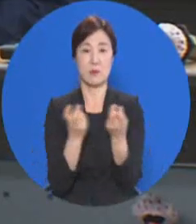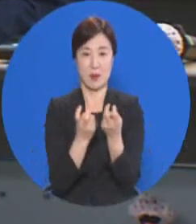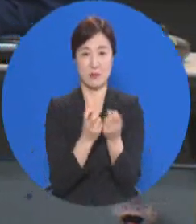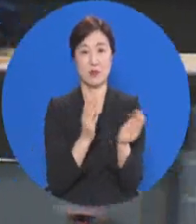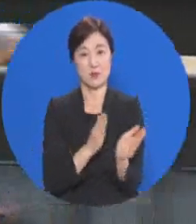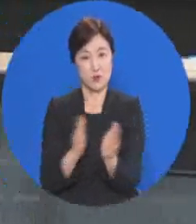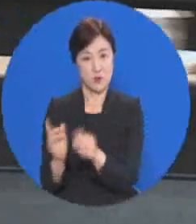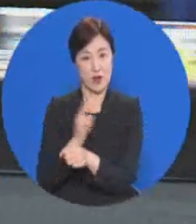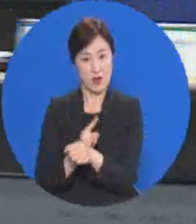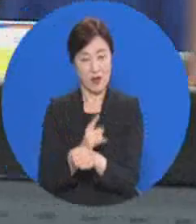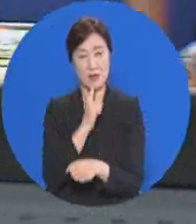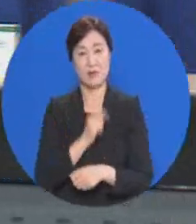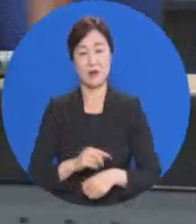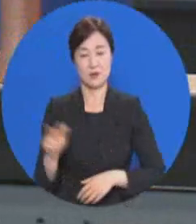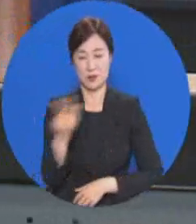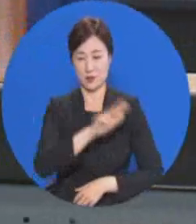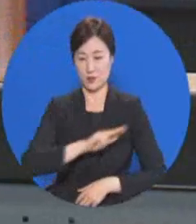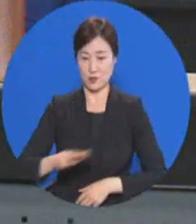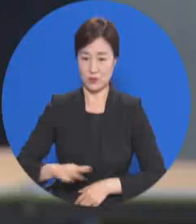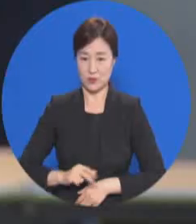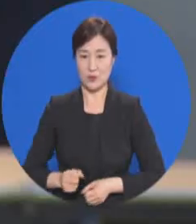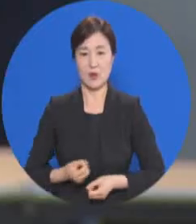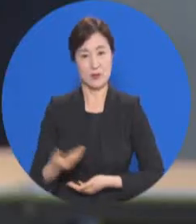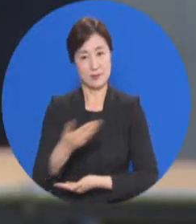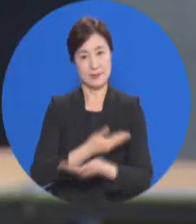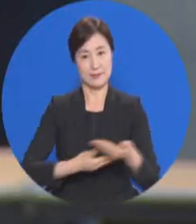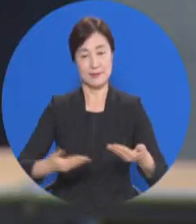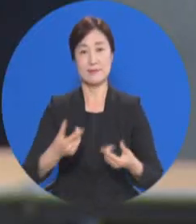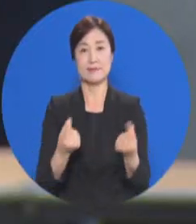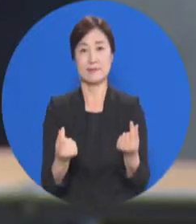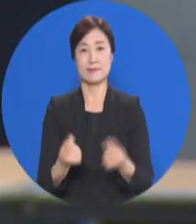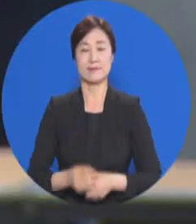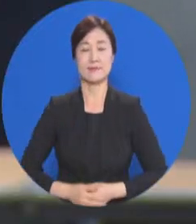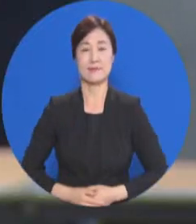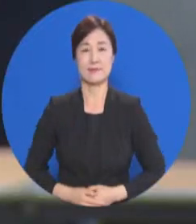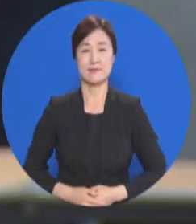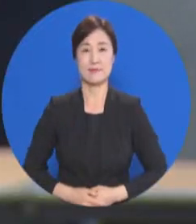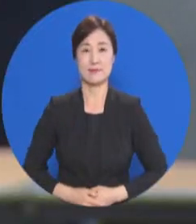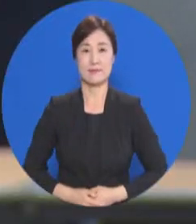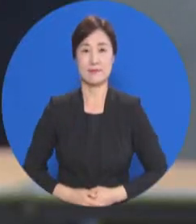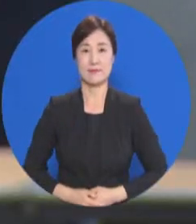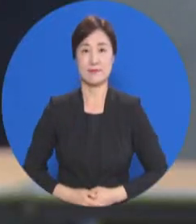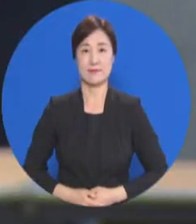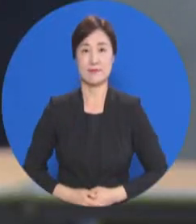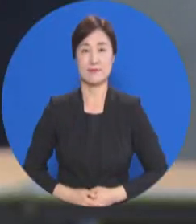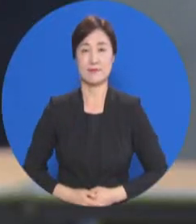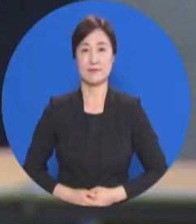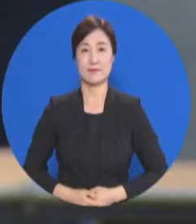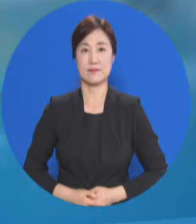밝혀 전국화의 계기가 마련될 수 있을지 주목됩니다. MBC 뉴스 조희원입니다.